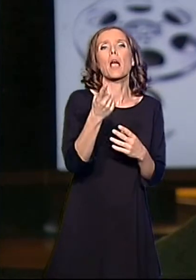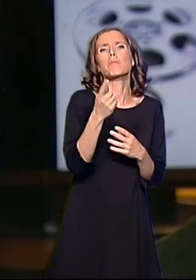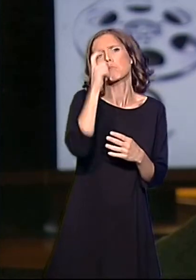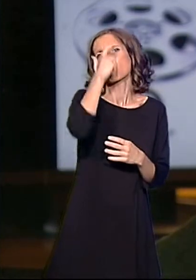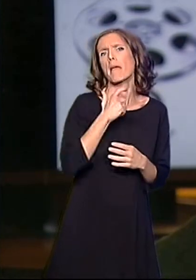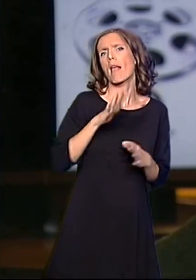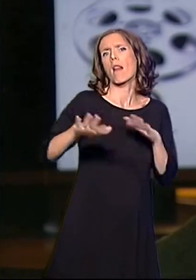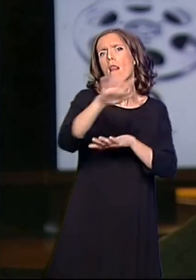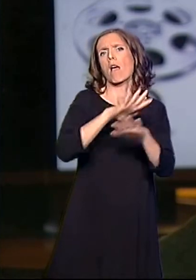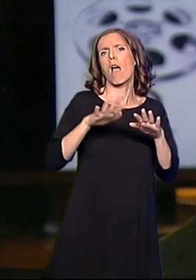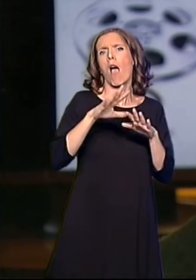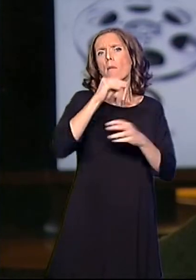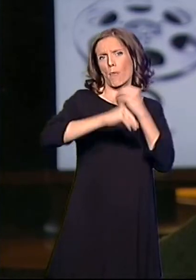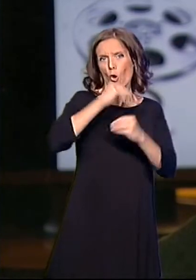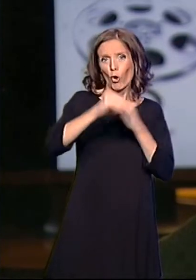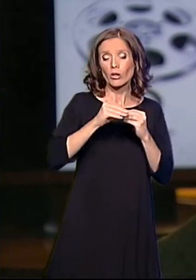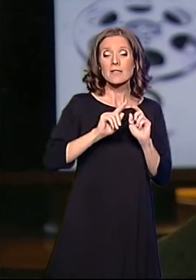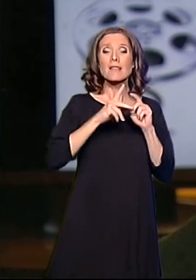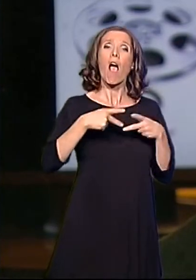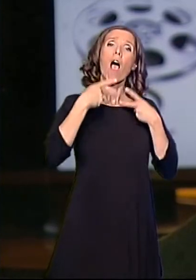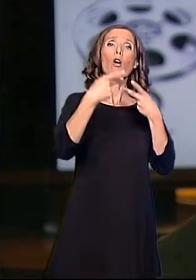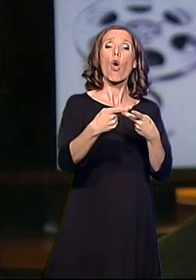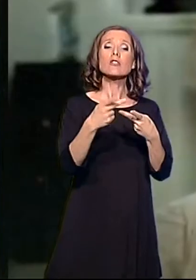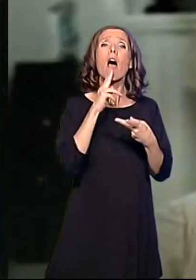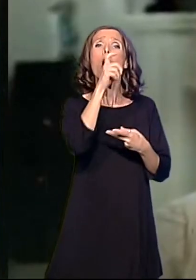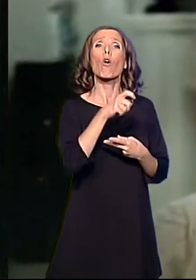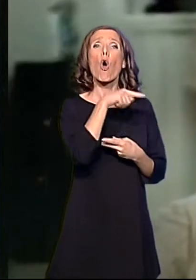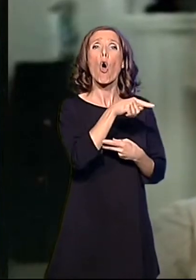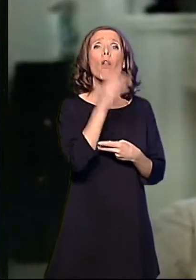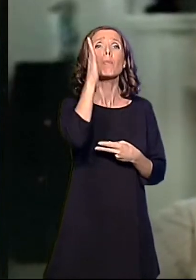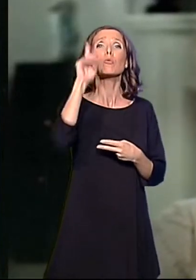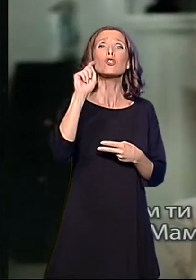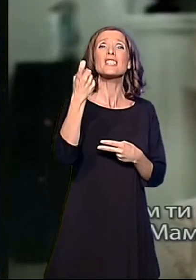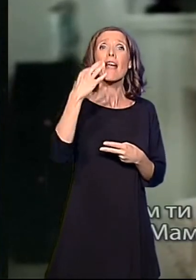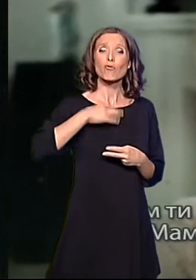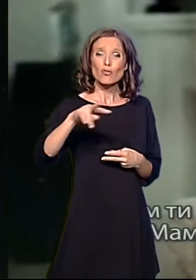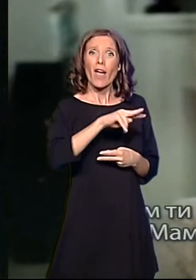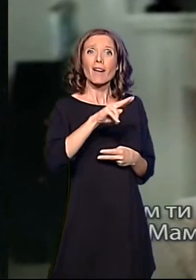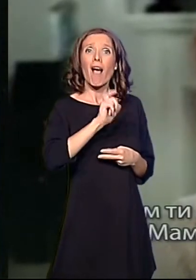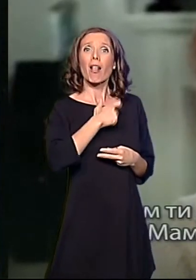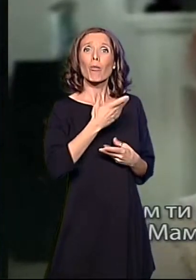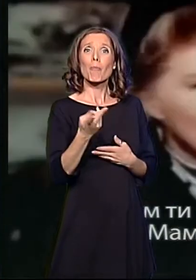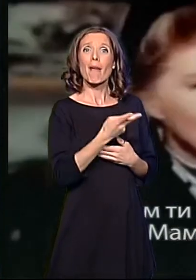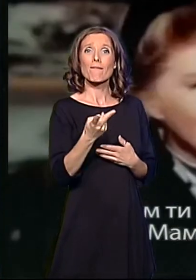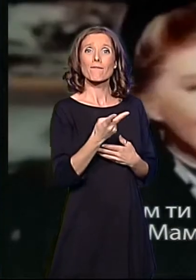američku porodicu kao potencijalni zet. I haven't even told you his name.